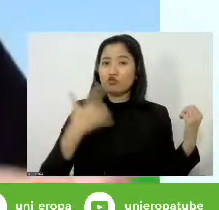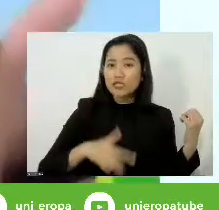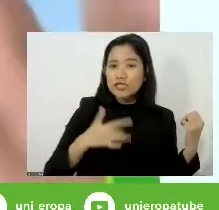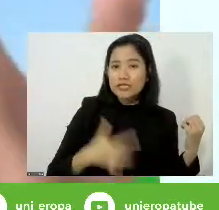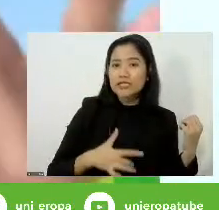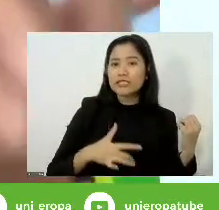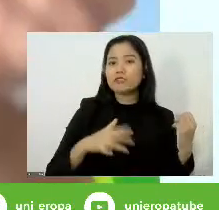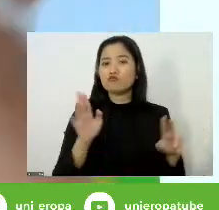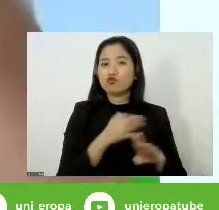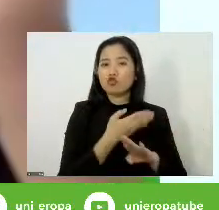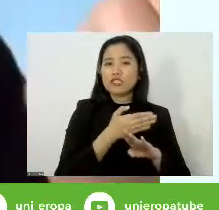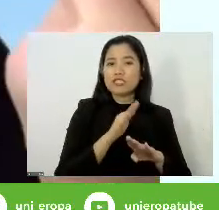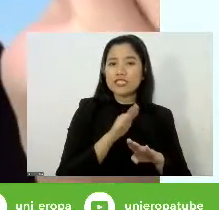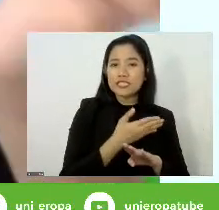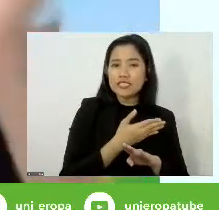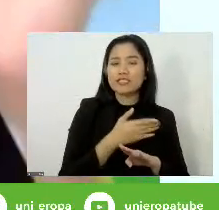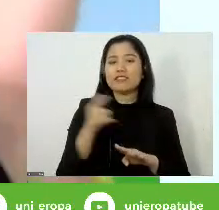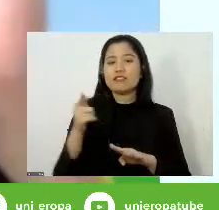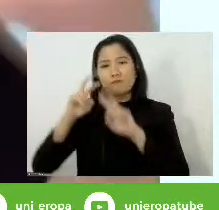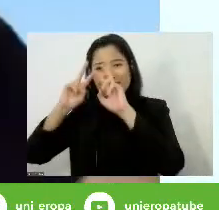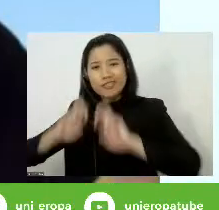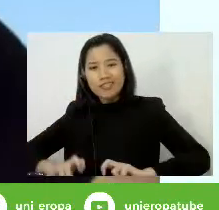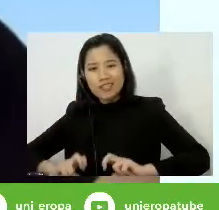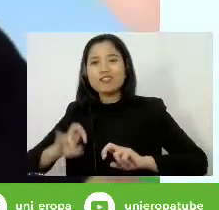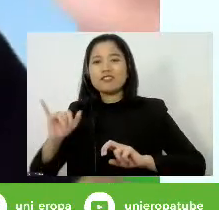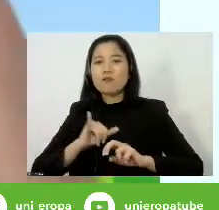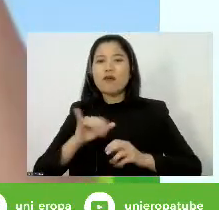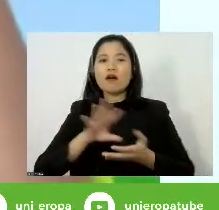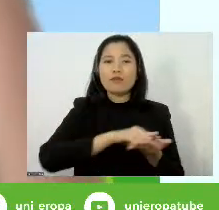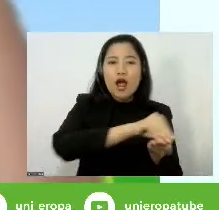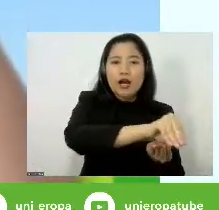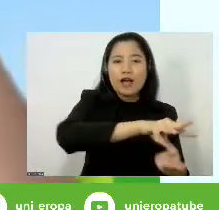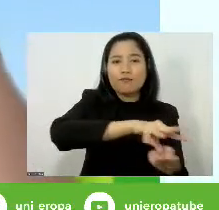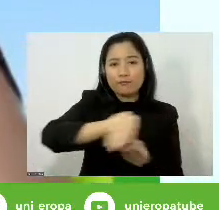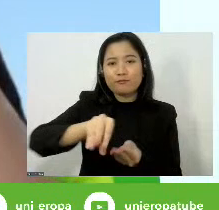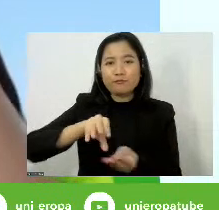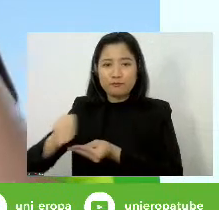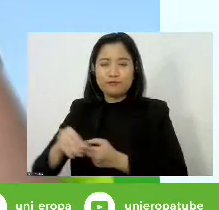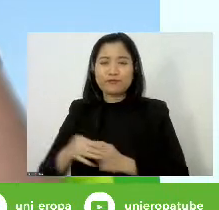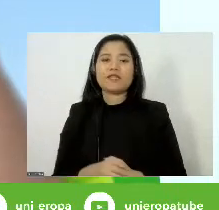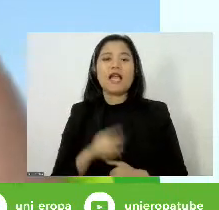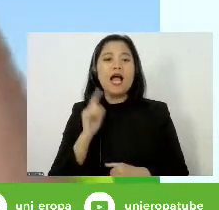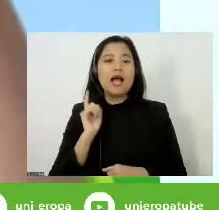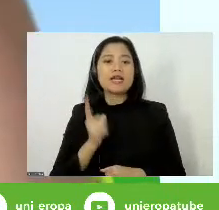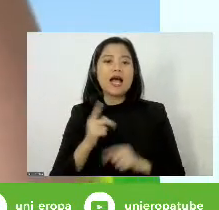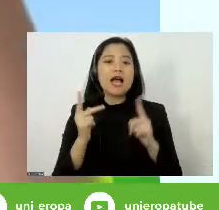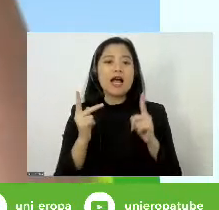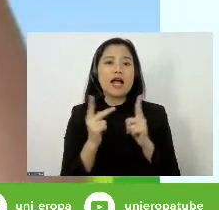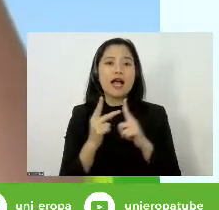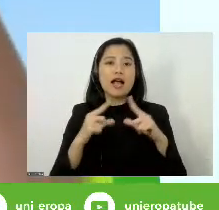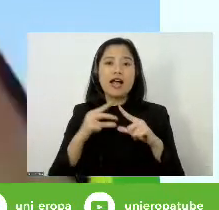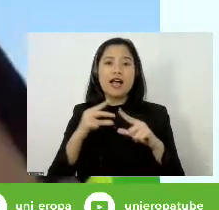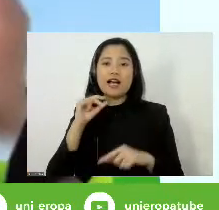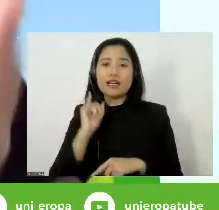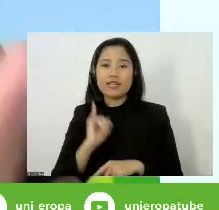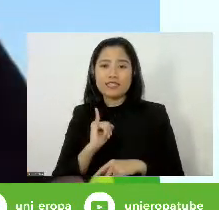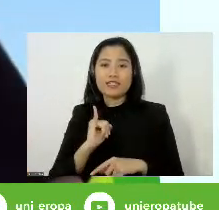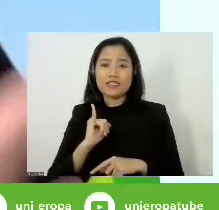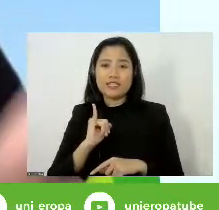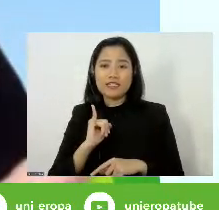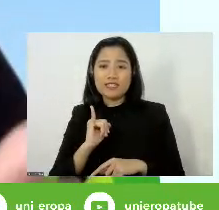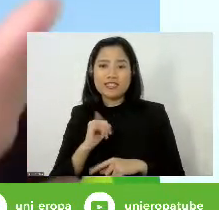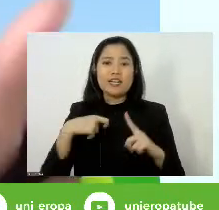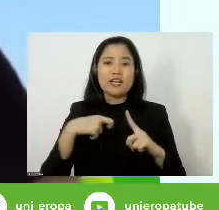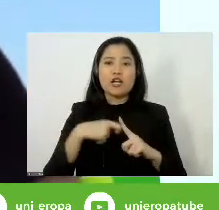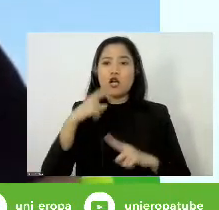biar denah rumah Adek terus juga ada lagi nih untuk bisa sih berikutnya ada emas hari kushardjanto ini pegiat